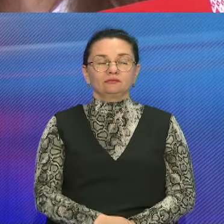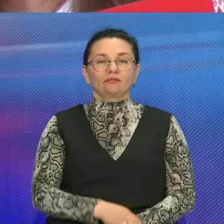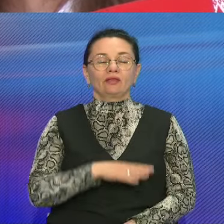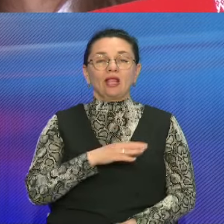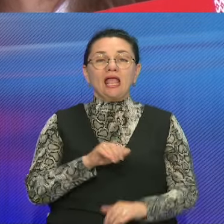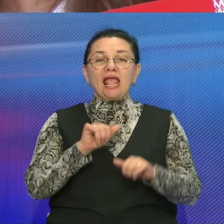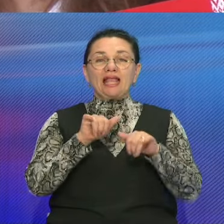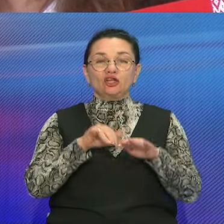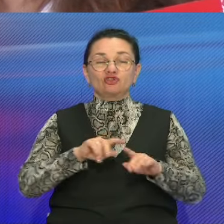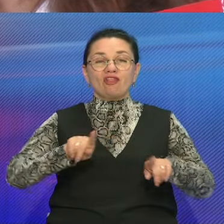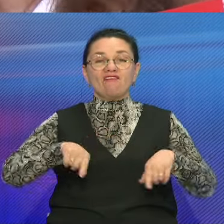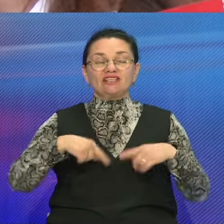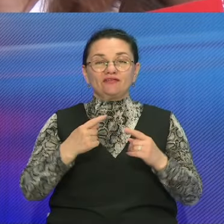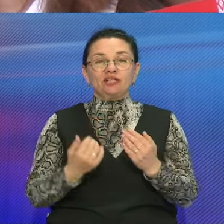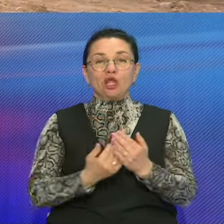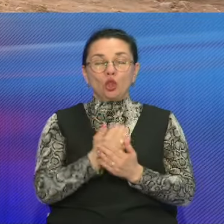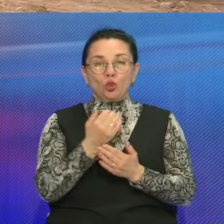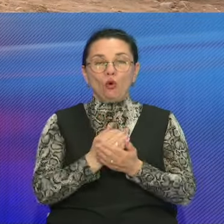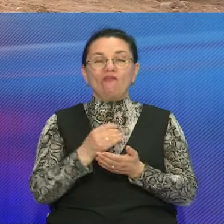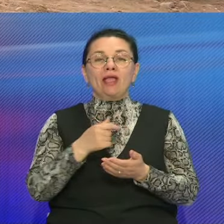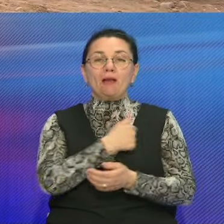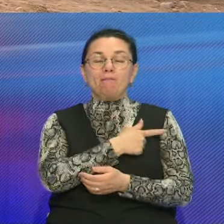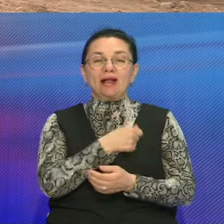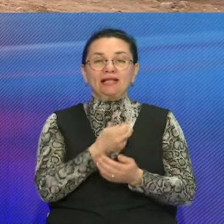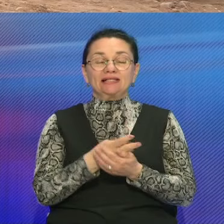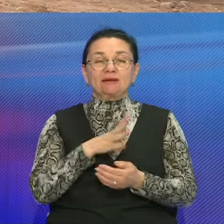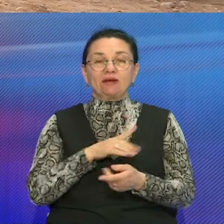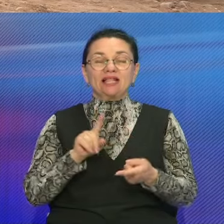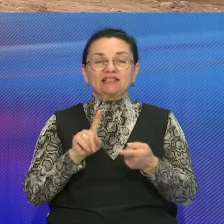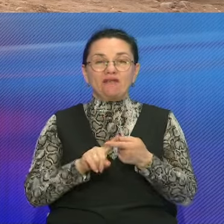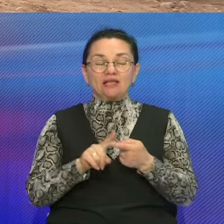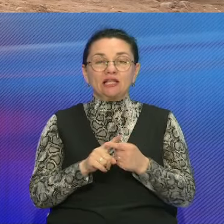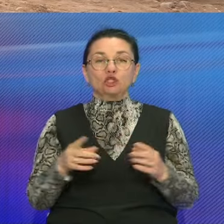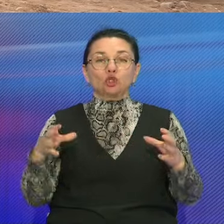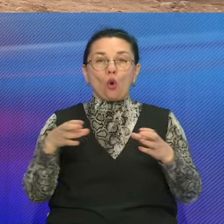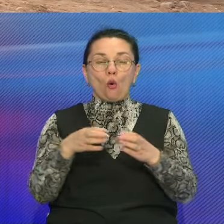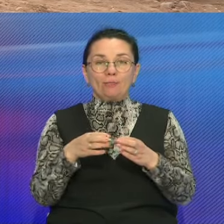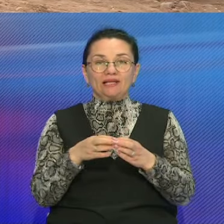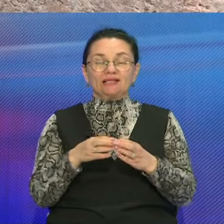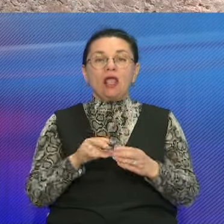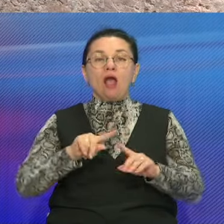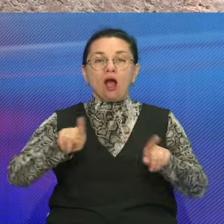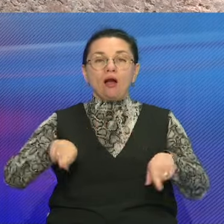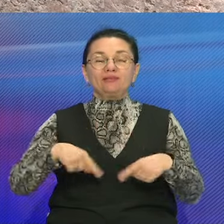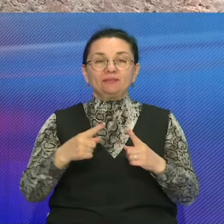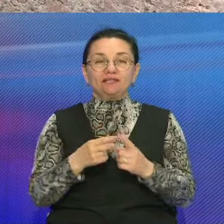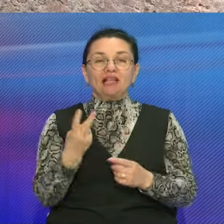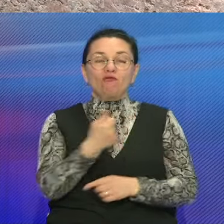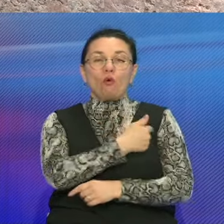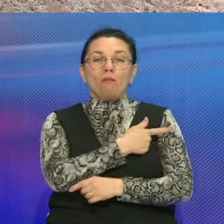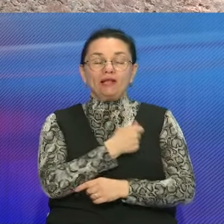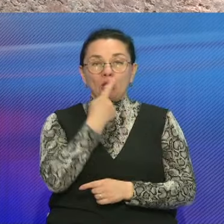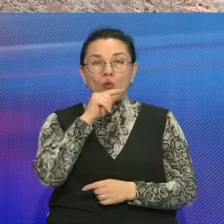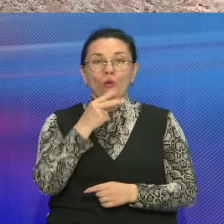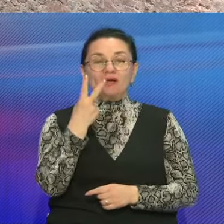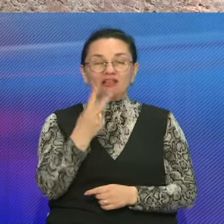Рашення об узведенні нового об'єкта охови здоров'я було прийнято у совізі з комплексної оптимізації ложкового фонду 2 больниць Гродно – номер 2 і номер